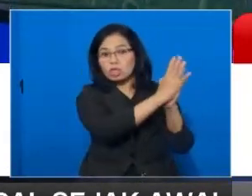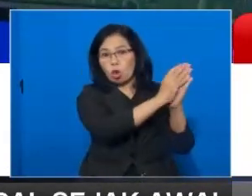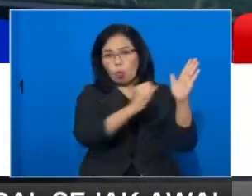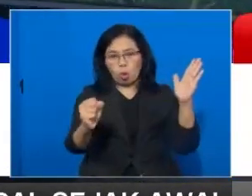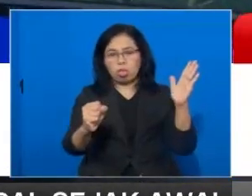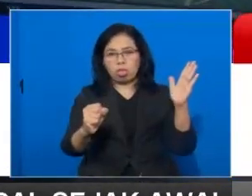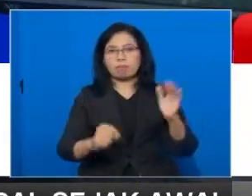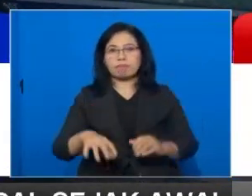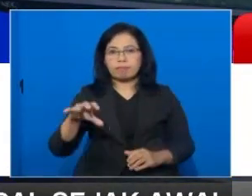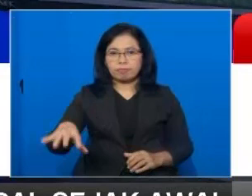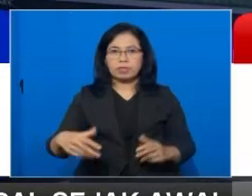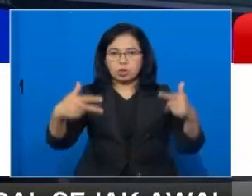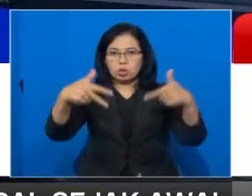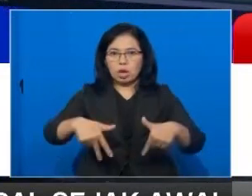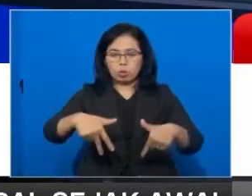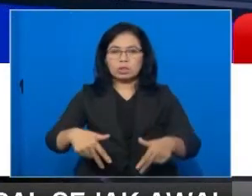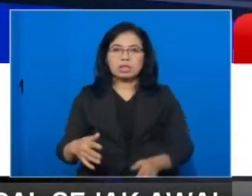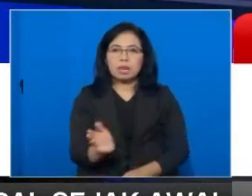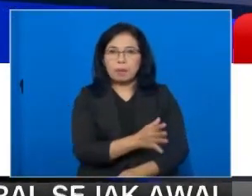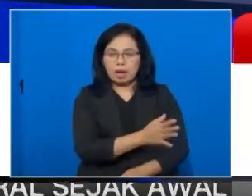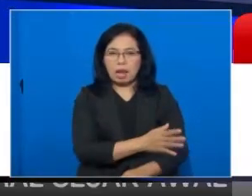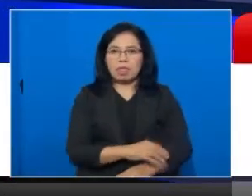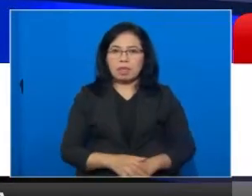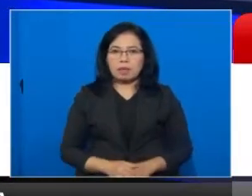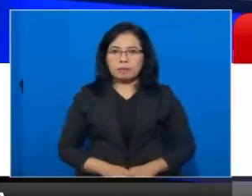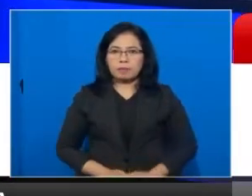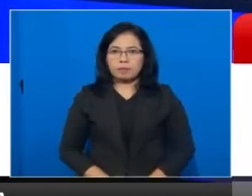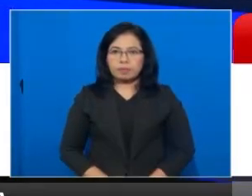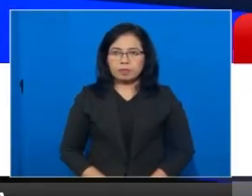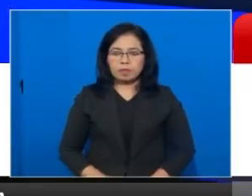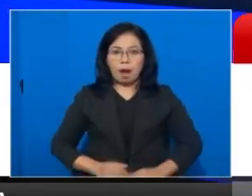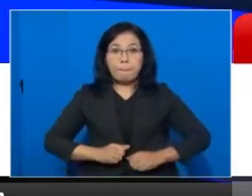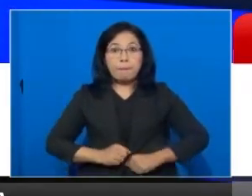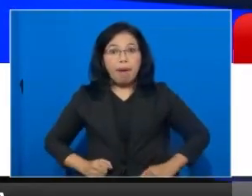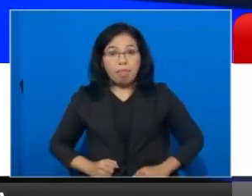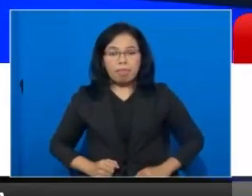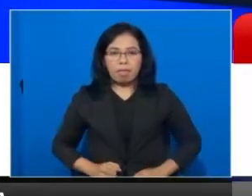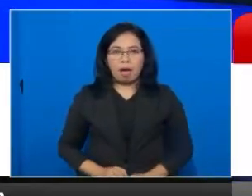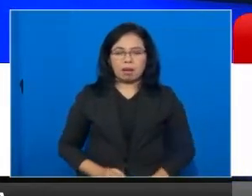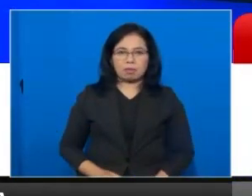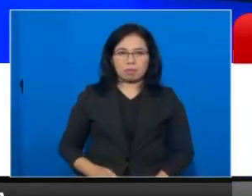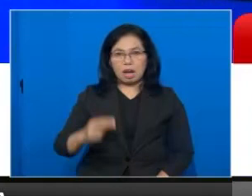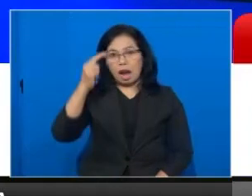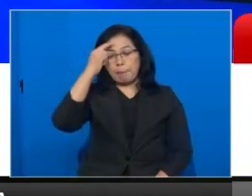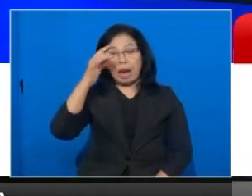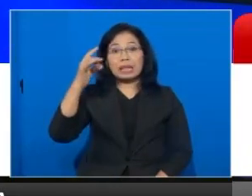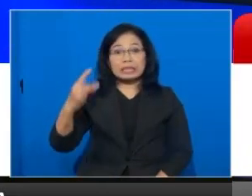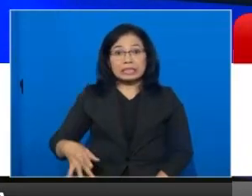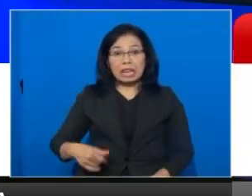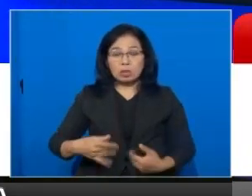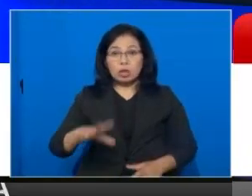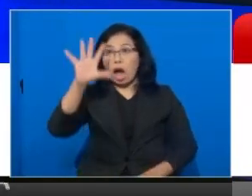Sulawesi Barat Seorang kepala desa di Kabupaten poleh walandar diduga menantang berkelahi anggota pengawas desa yang sedang menertibkan alat